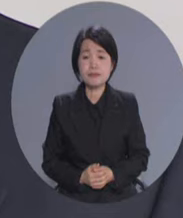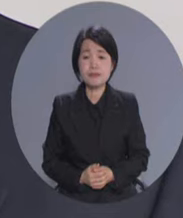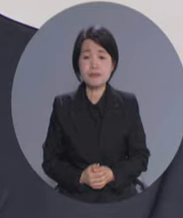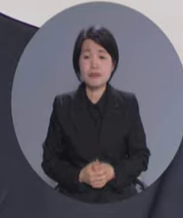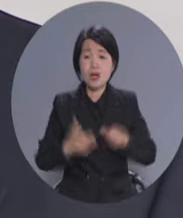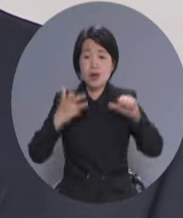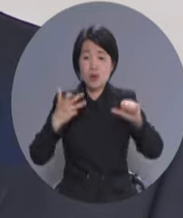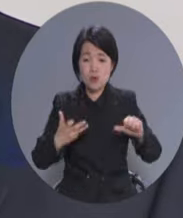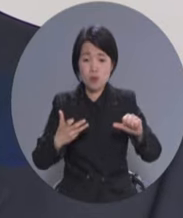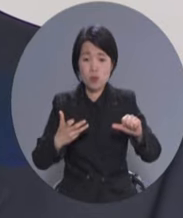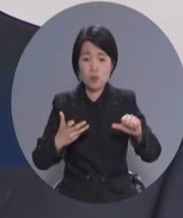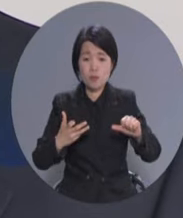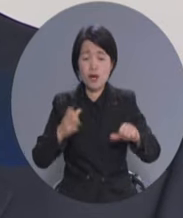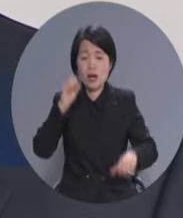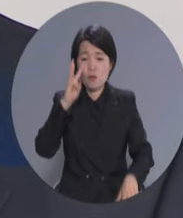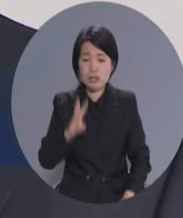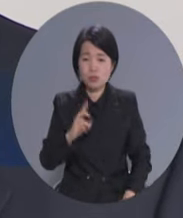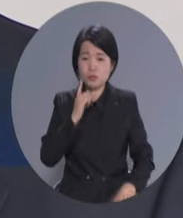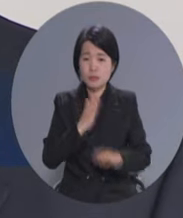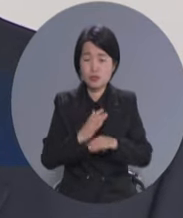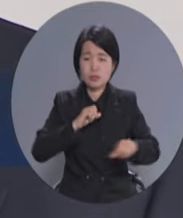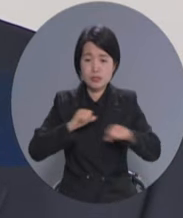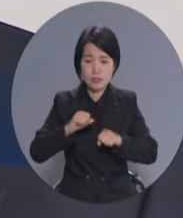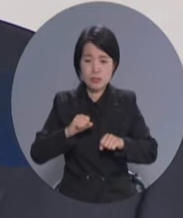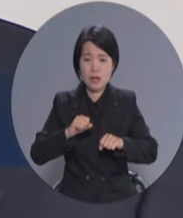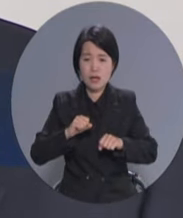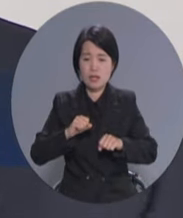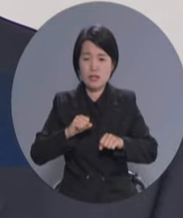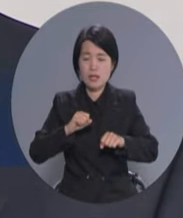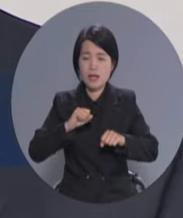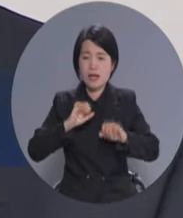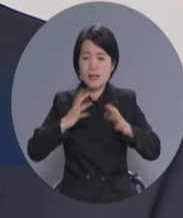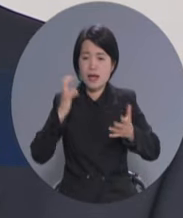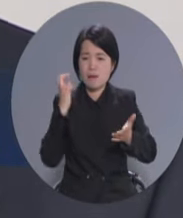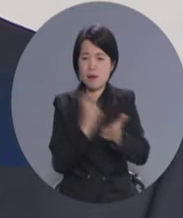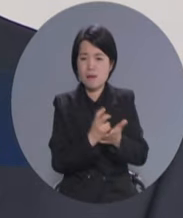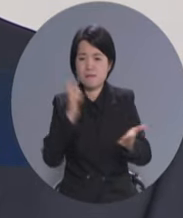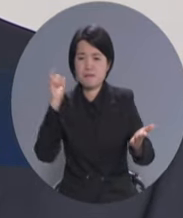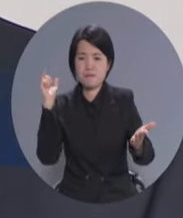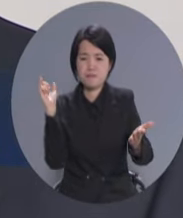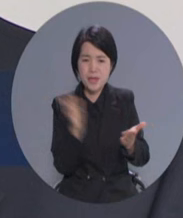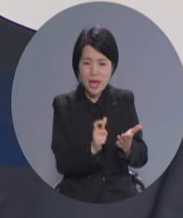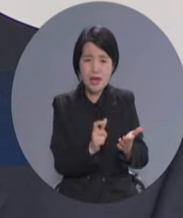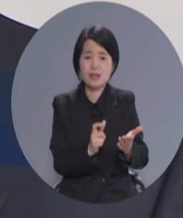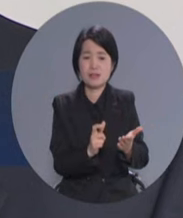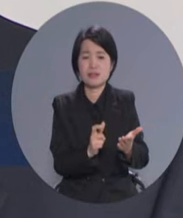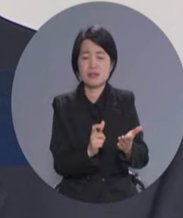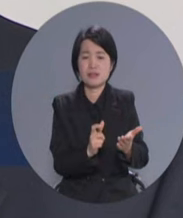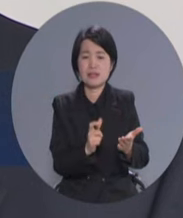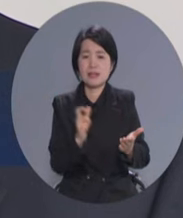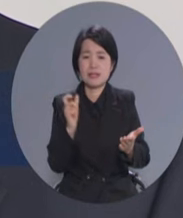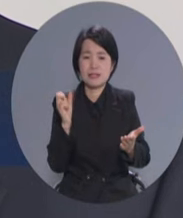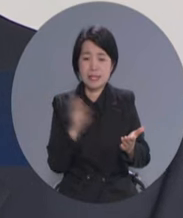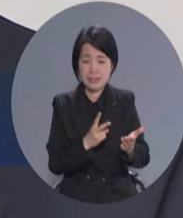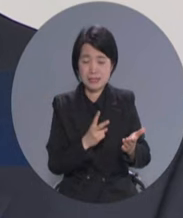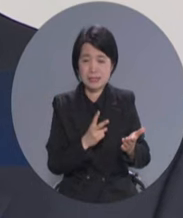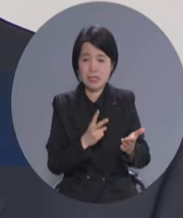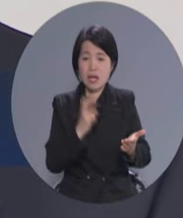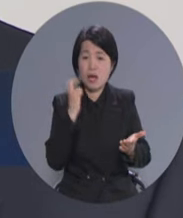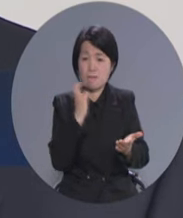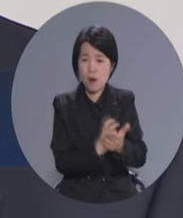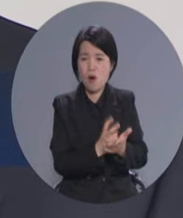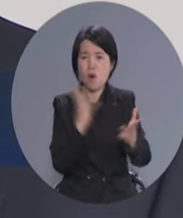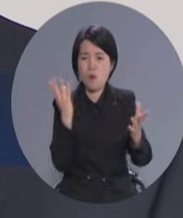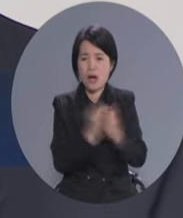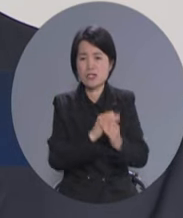518 어 광제 민주화 운동의 정신을 명기 어 헌법 정시를 그 지킬 수